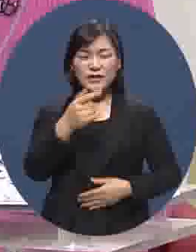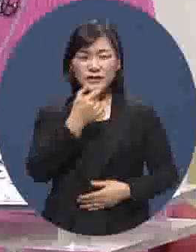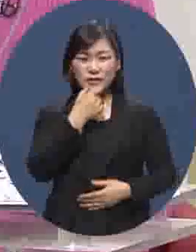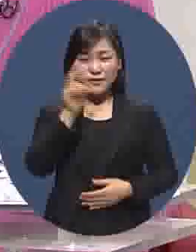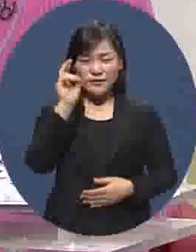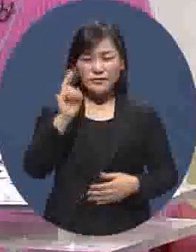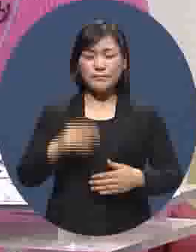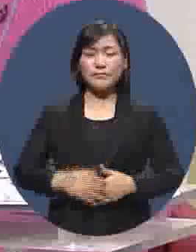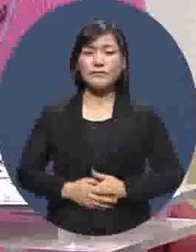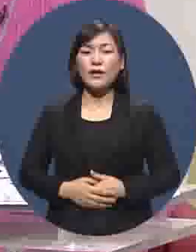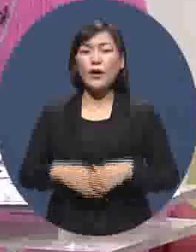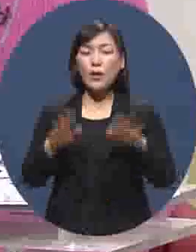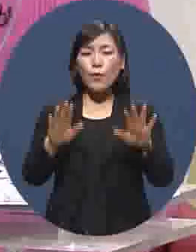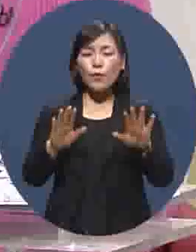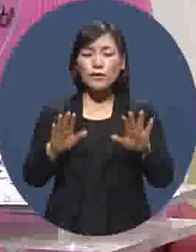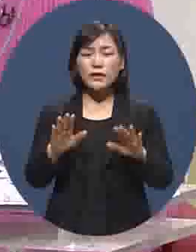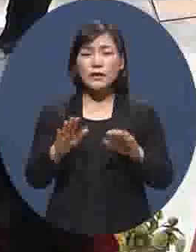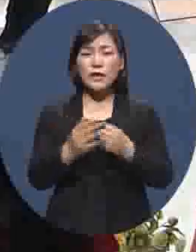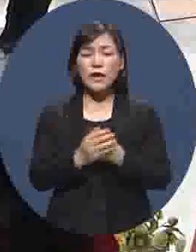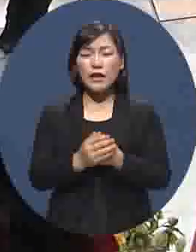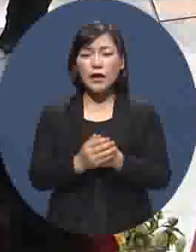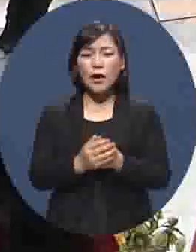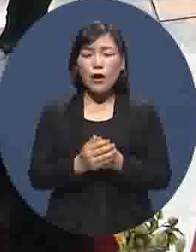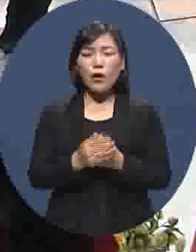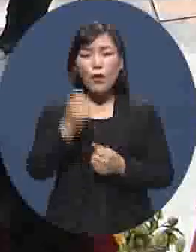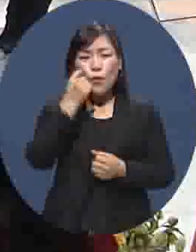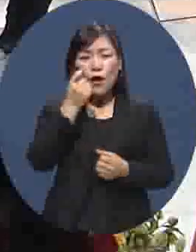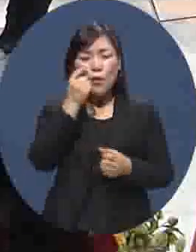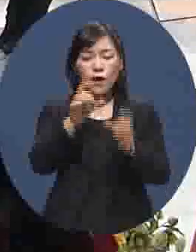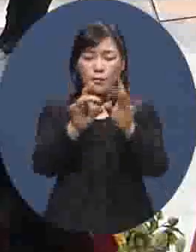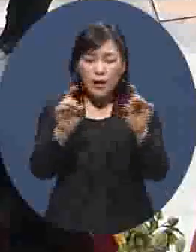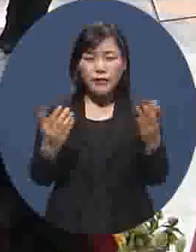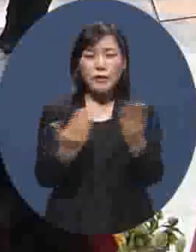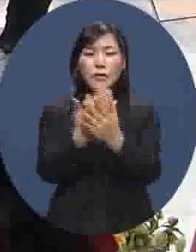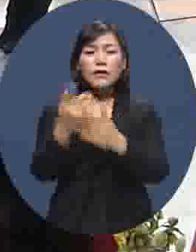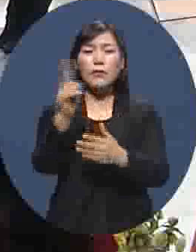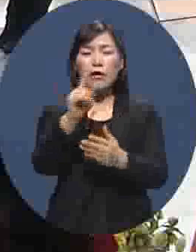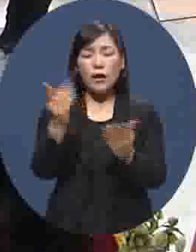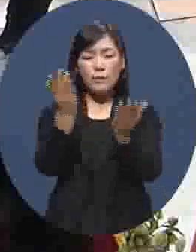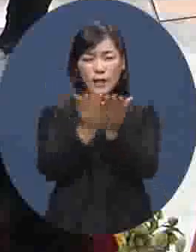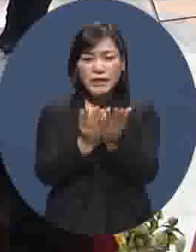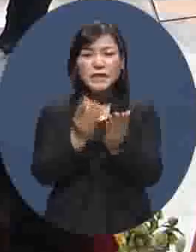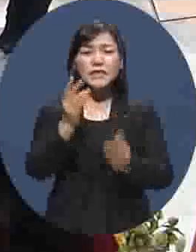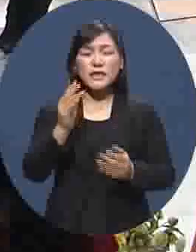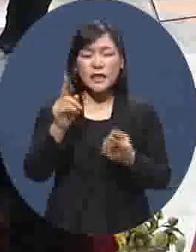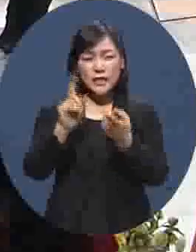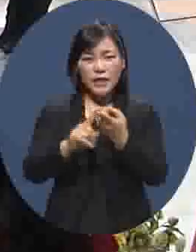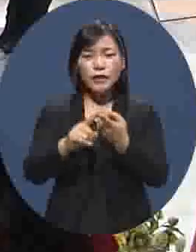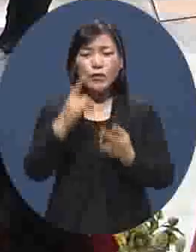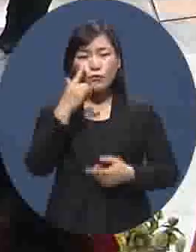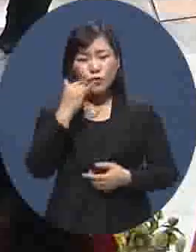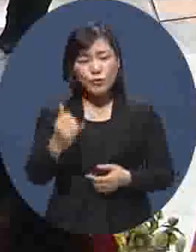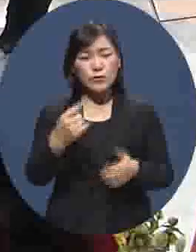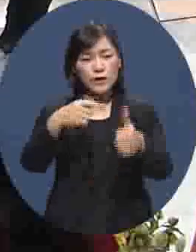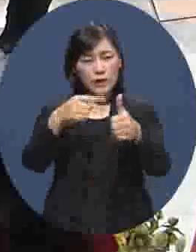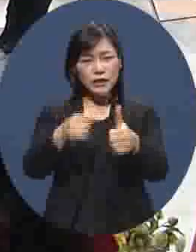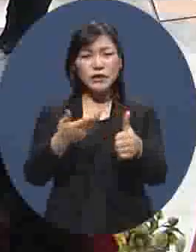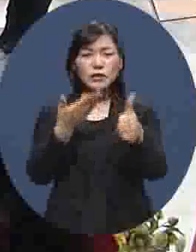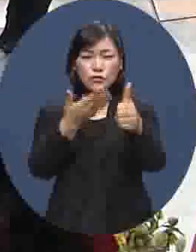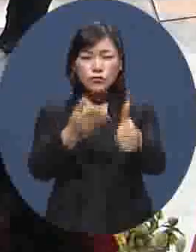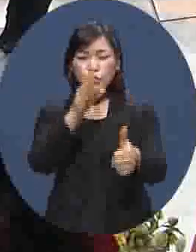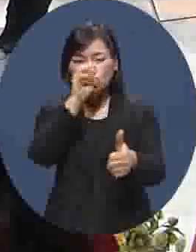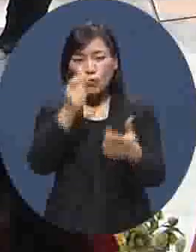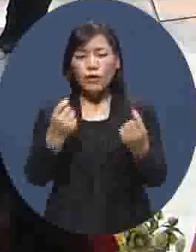선생님, 오늘은 저희가 해당 월령별로 네. 어떻게 발달하는 것이 맞는 것인지부터 먼저 체크하고 가면 어머님들의 이해를 좀 도와드릴 네. 수 있을 것 같아요.